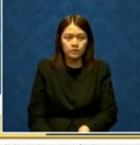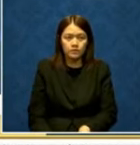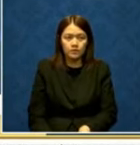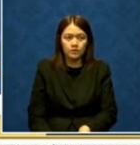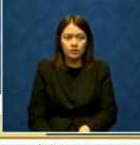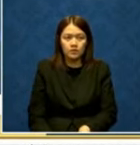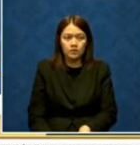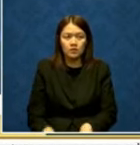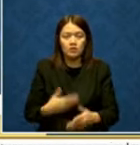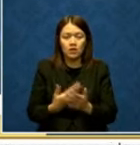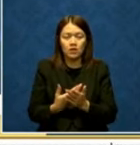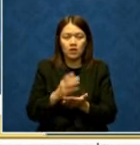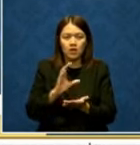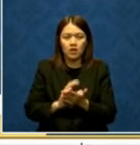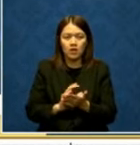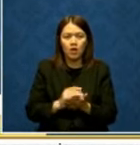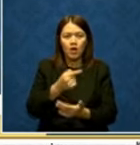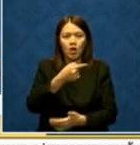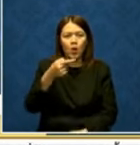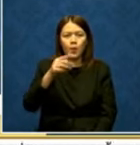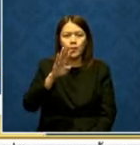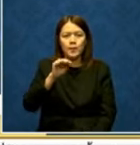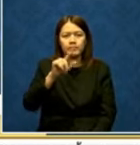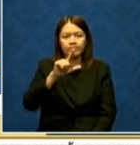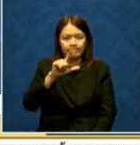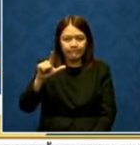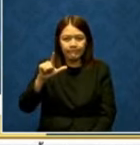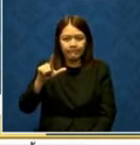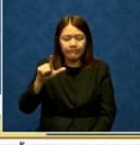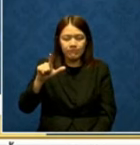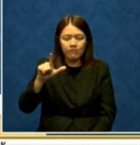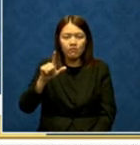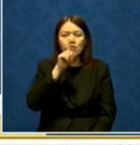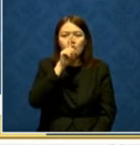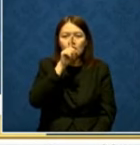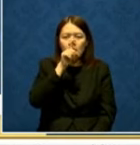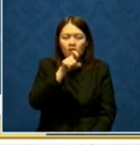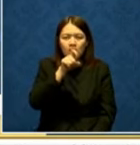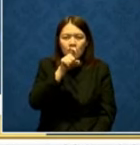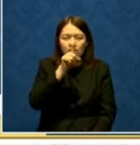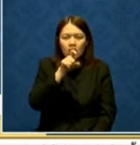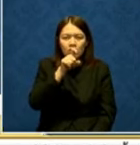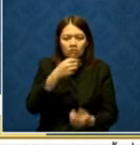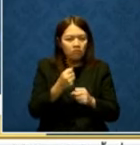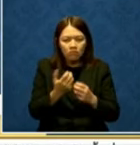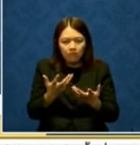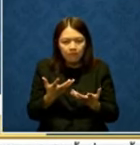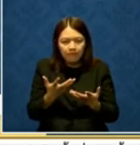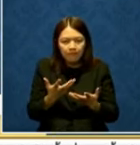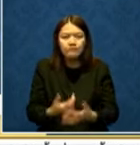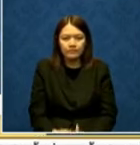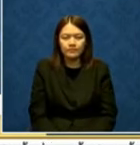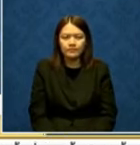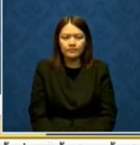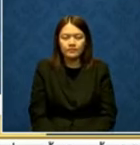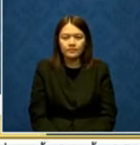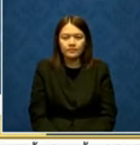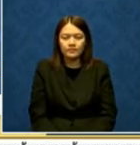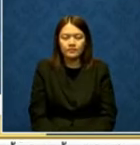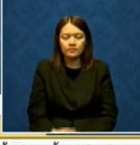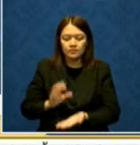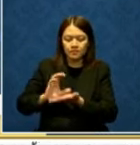ครับเงงบประมาณที่ติดลบ 40ล้านบาทนะครับผมก็เลยอยากจะสามว่าท่านจะทำอย่างไรนะครับเพราะว่า